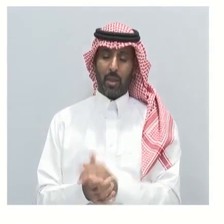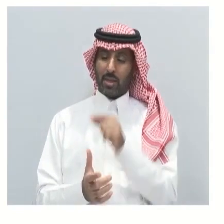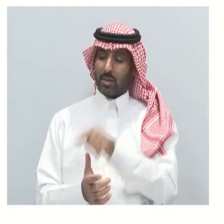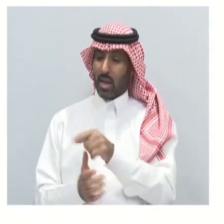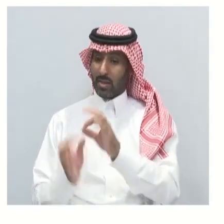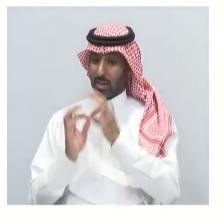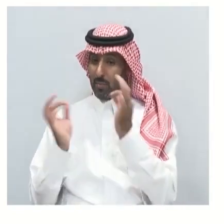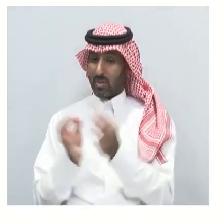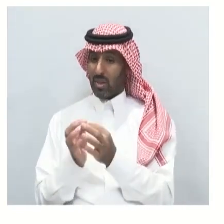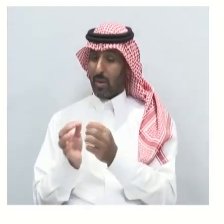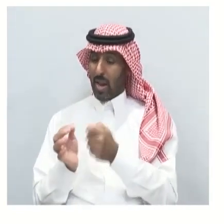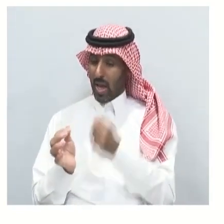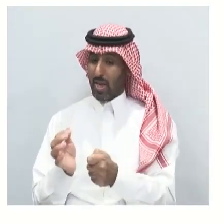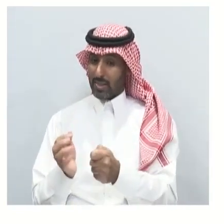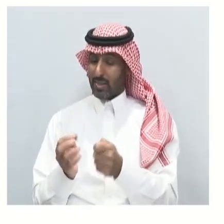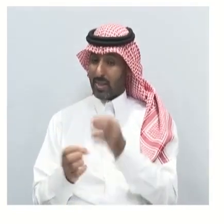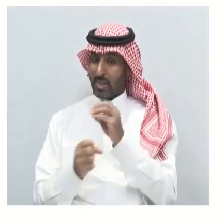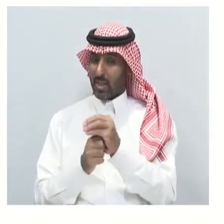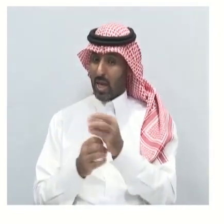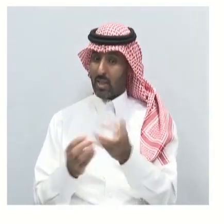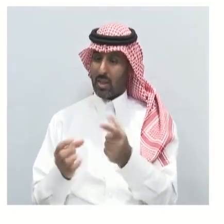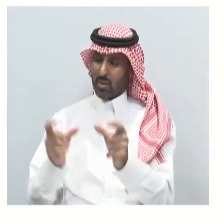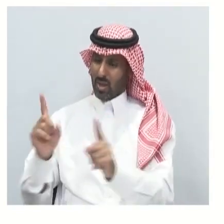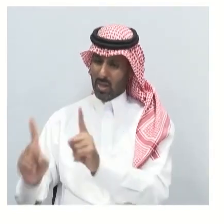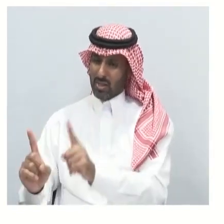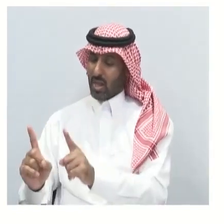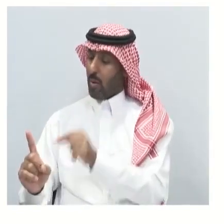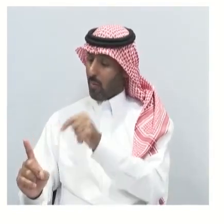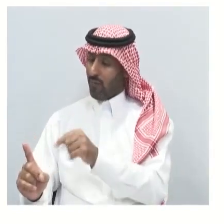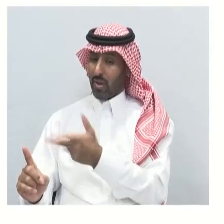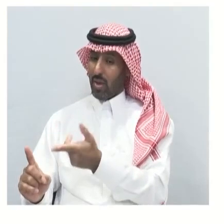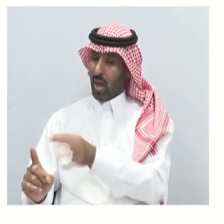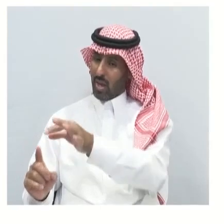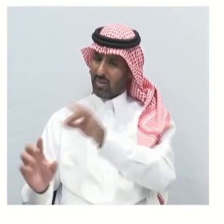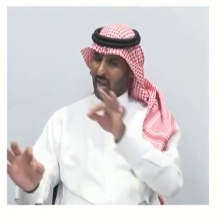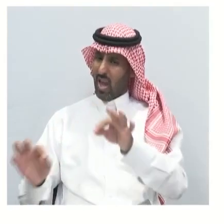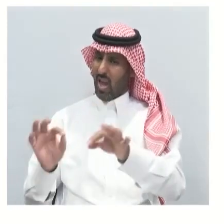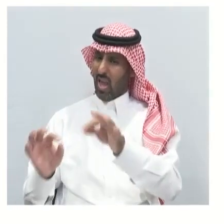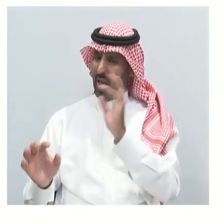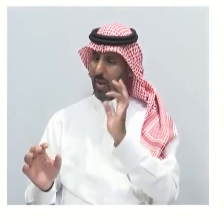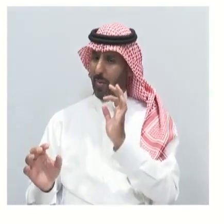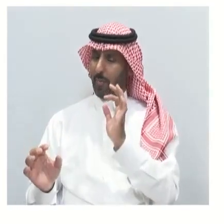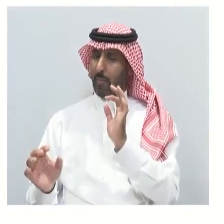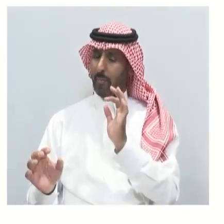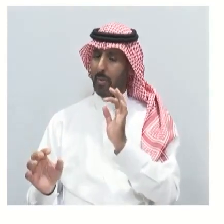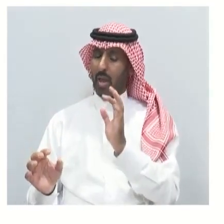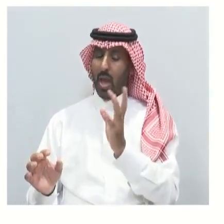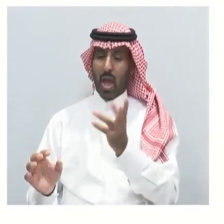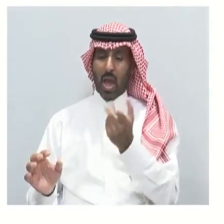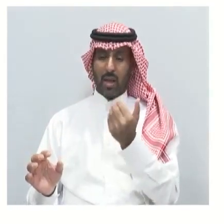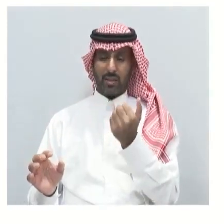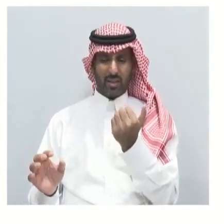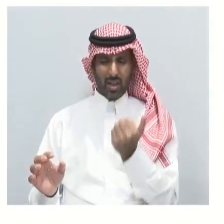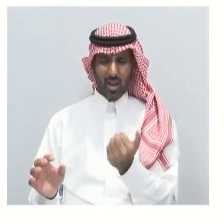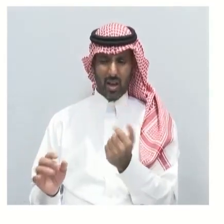المجتمع الاصلي للدراسه وتحديد افراد المجتمع الاصلي واختيار عينه ممثله واختيار عدد كافي من